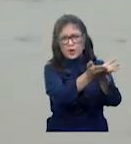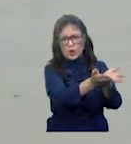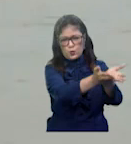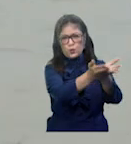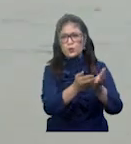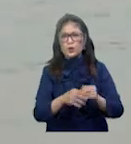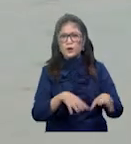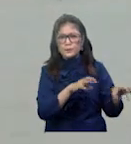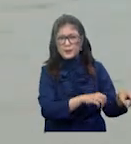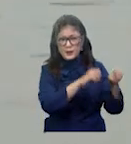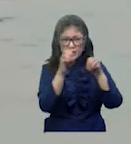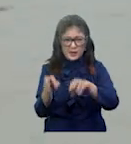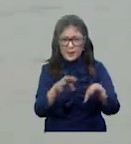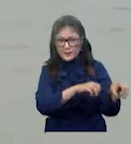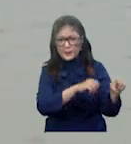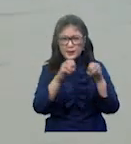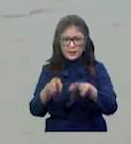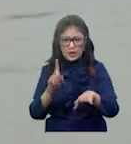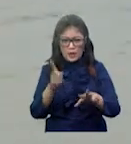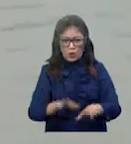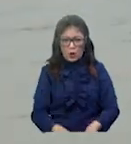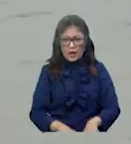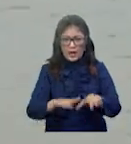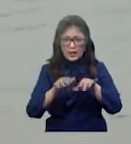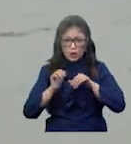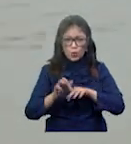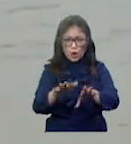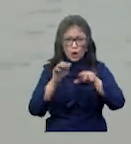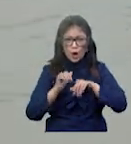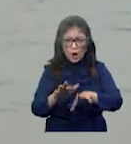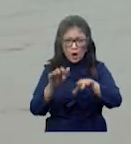sempat menyulitkan petugas BPBD untuk melakukan upaya evakuasi.